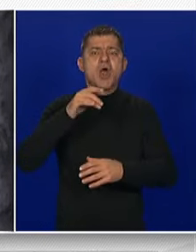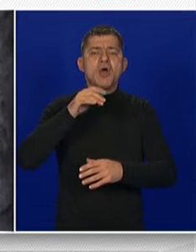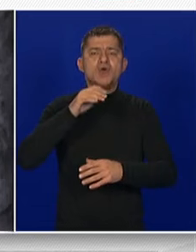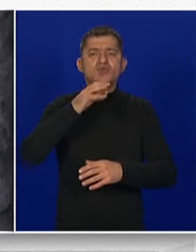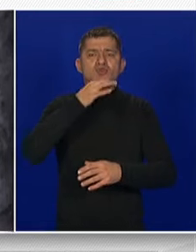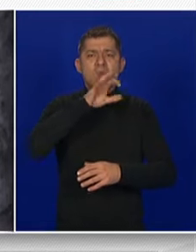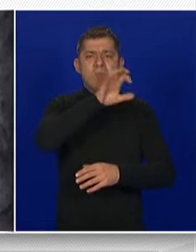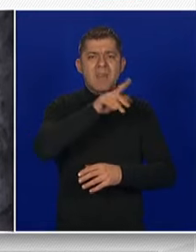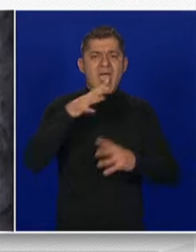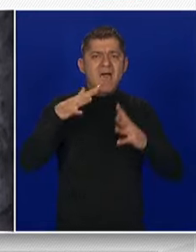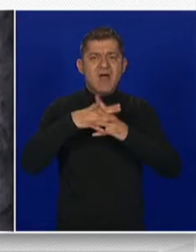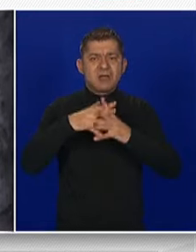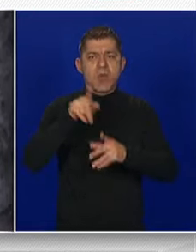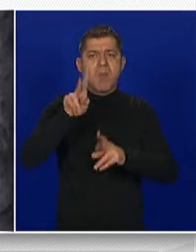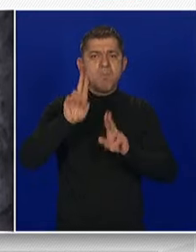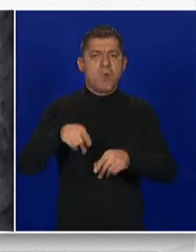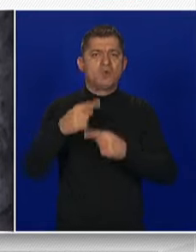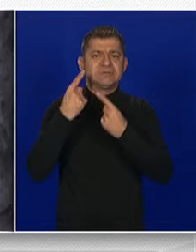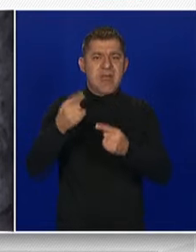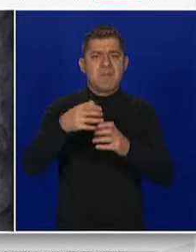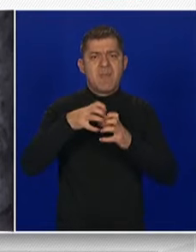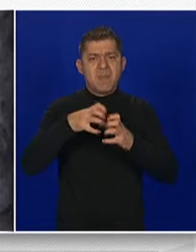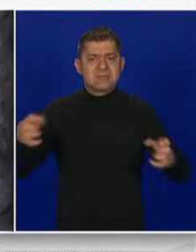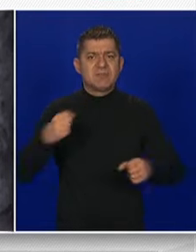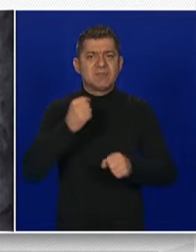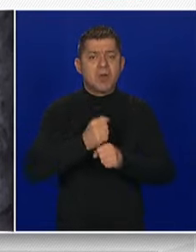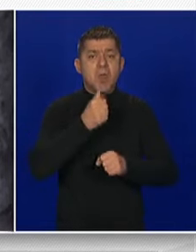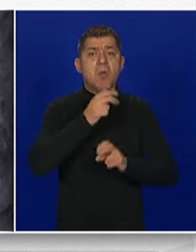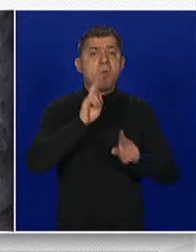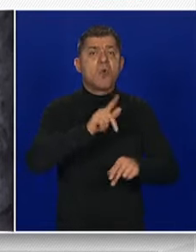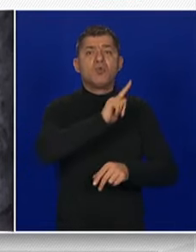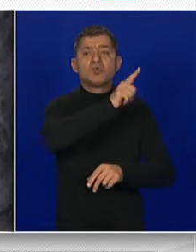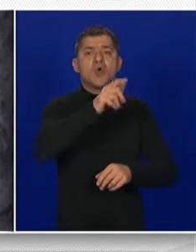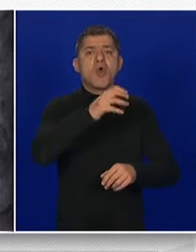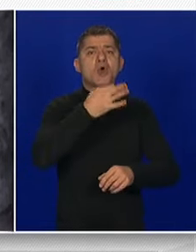mogu nastaviti dalje, a tako možemo to napraviti i u svim drugim